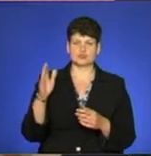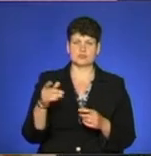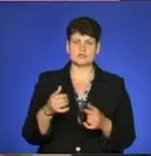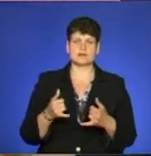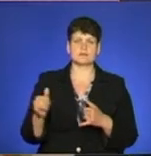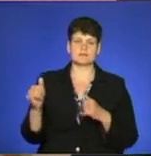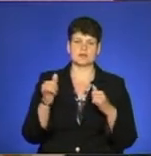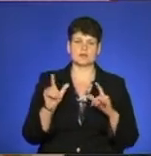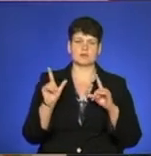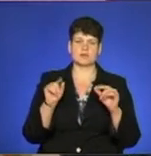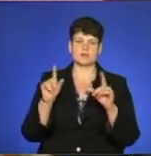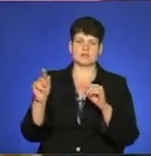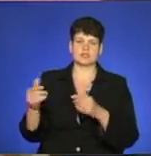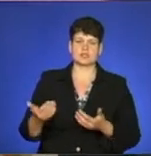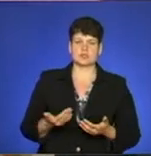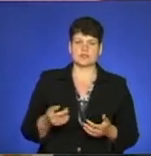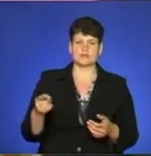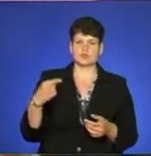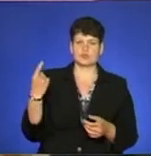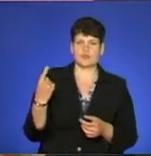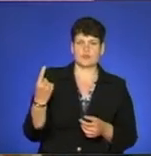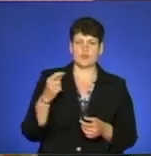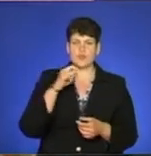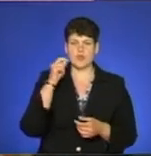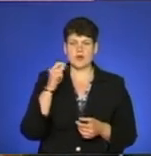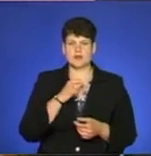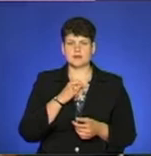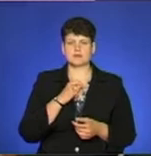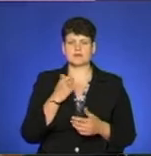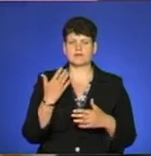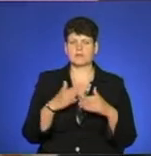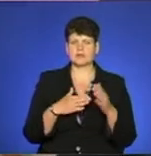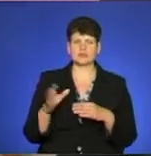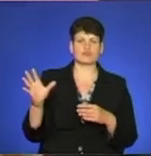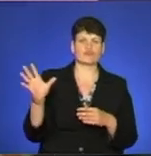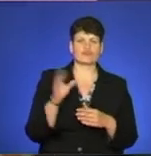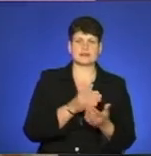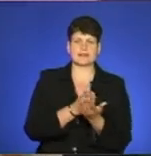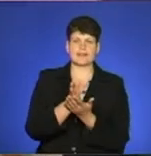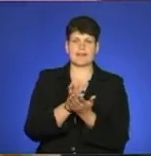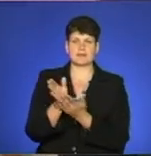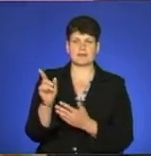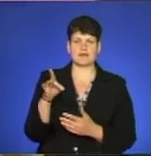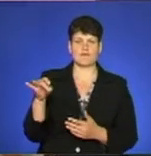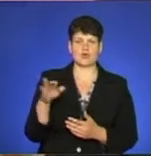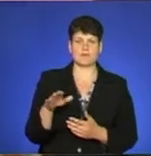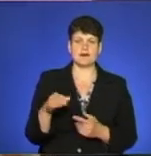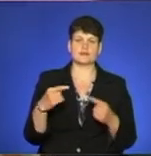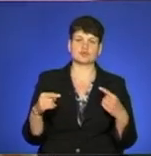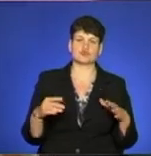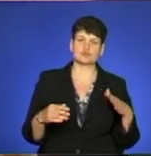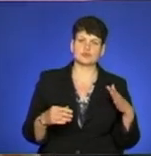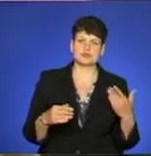логістику пересування жителів Тернопільської області України вже практично у всіх напрямках Європи. А з іншої сторони,